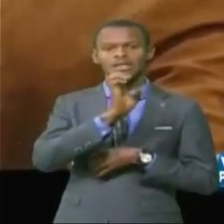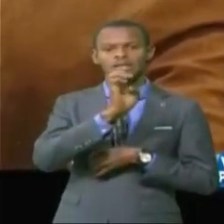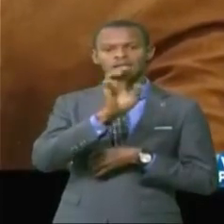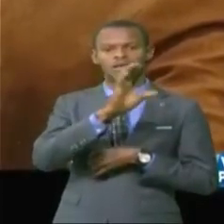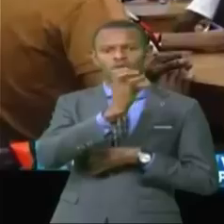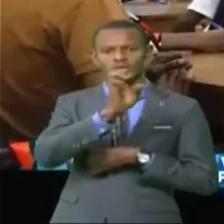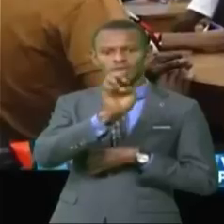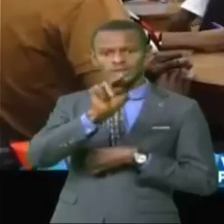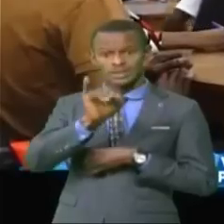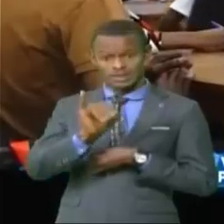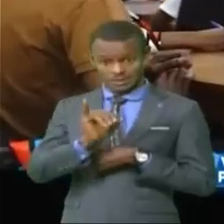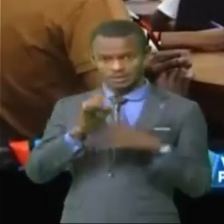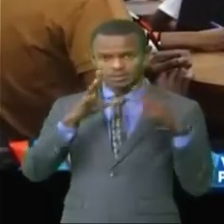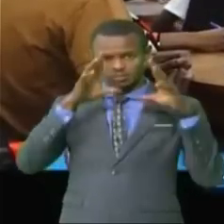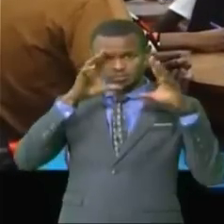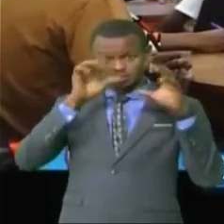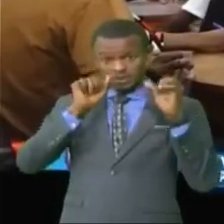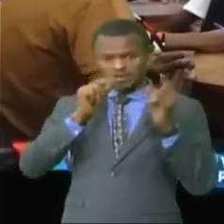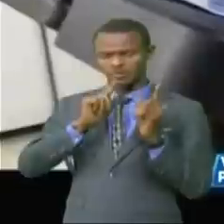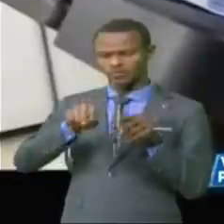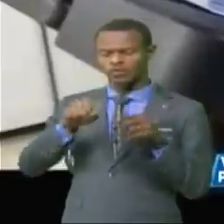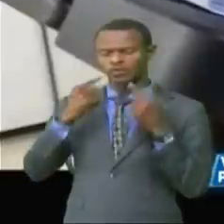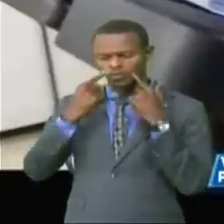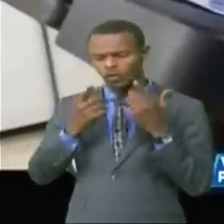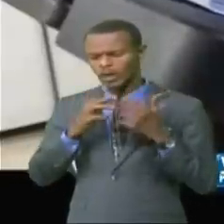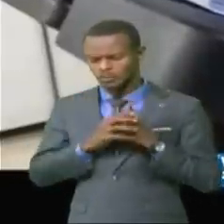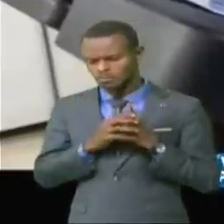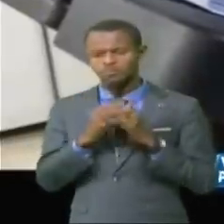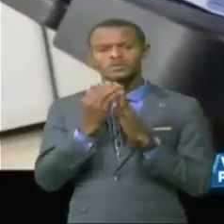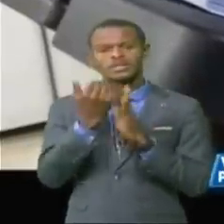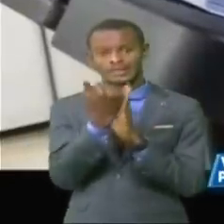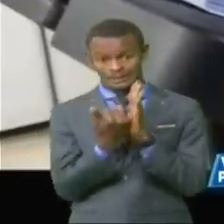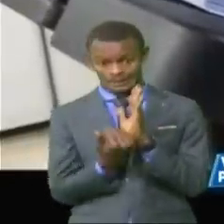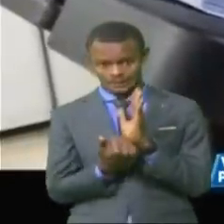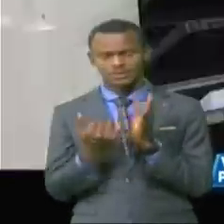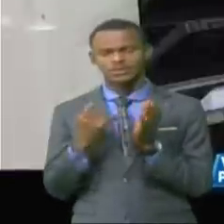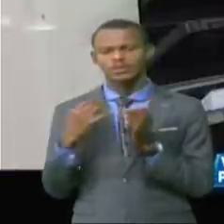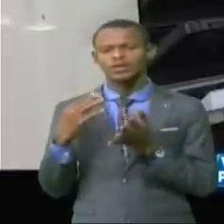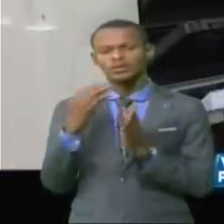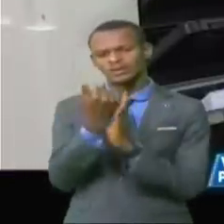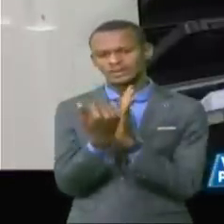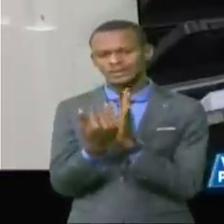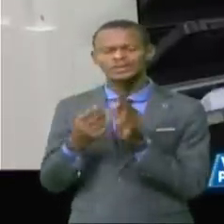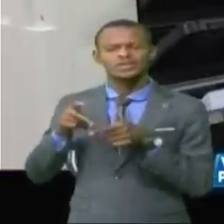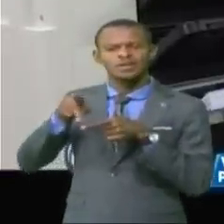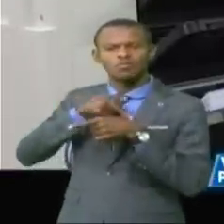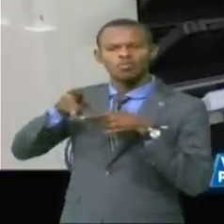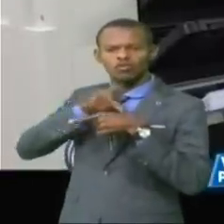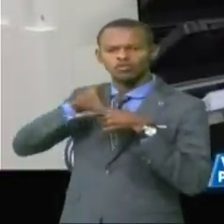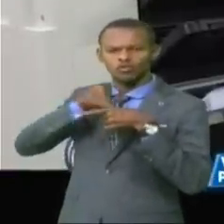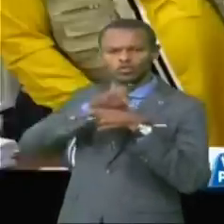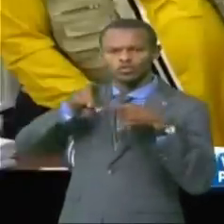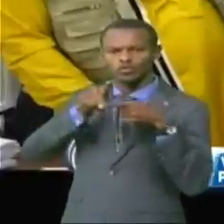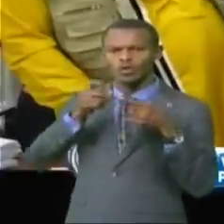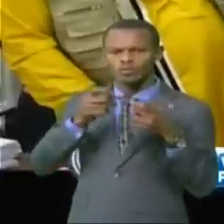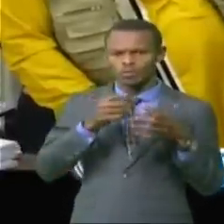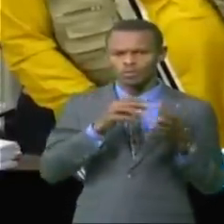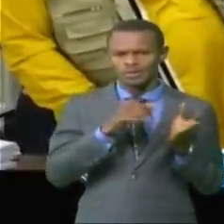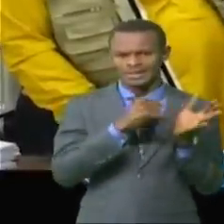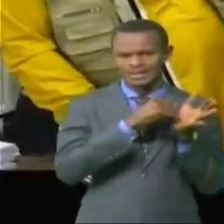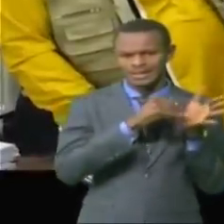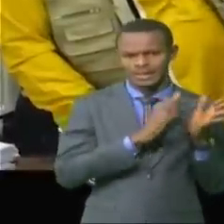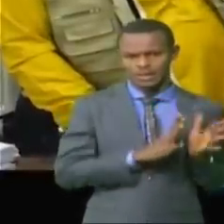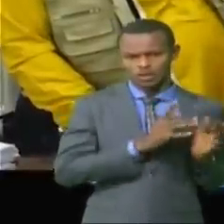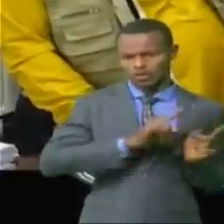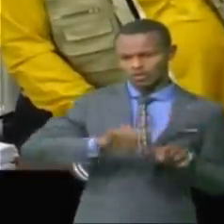l'évolution du travail lié à l'impression et conditionnement des listes provisoires des électeurs appelés à remplir leurs devoirs civiques lors des élections